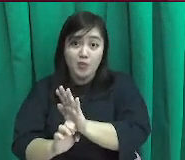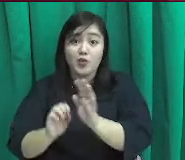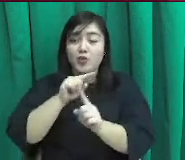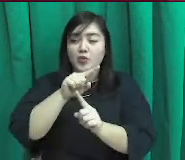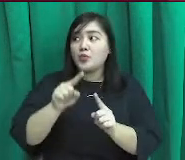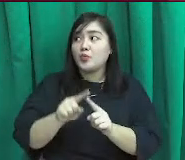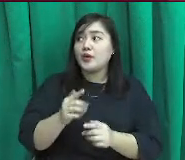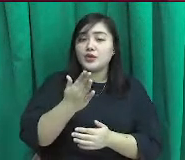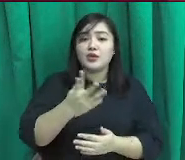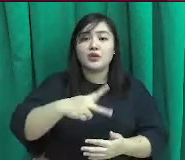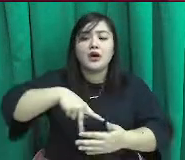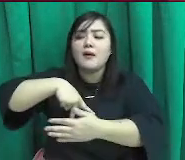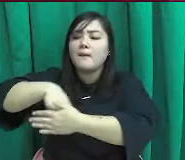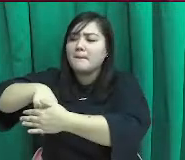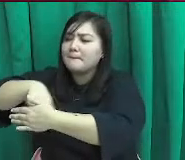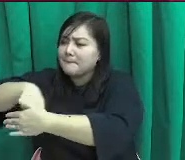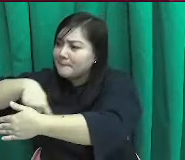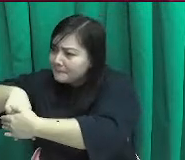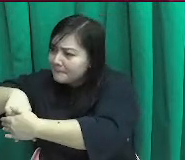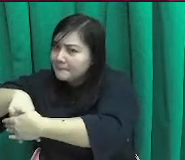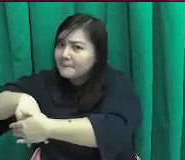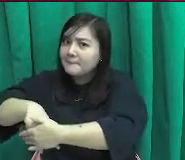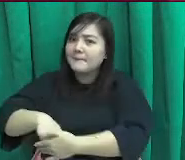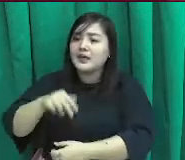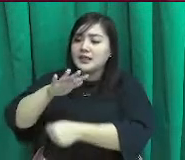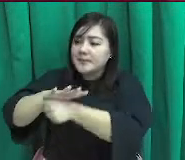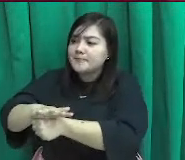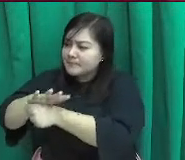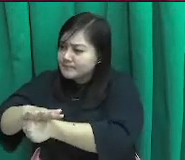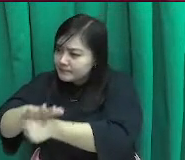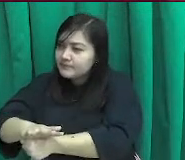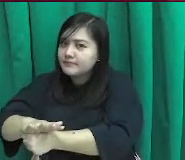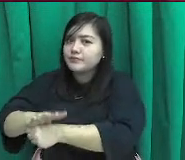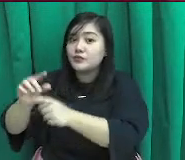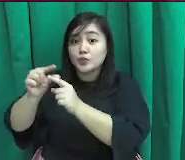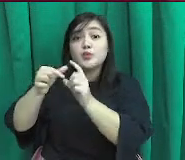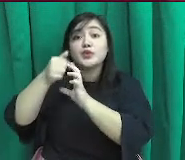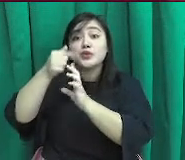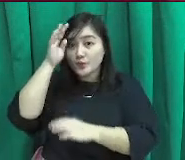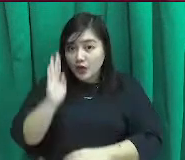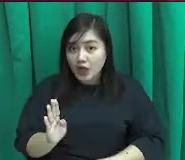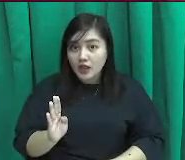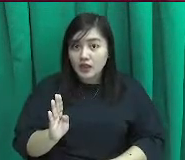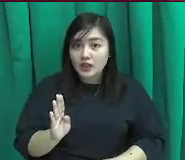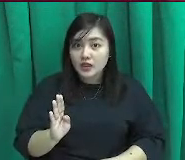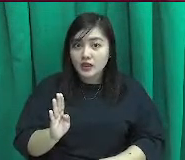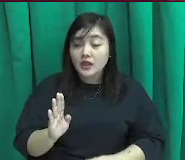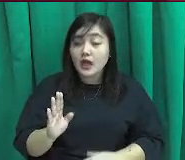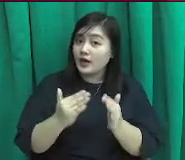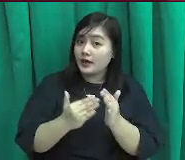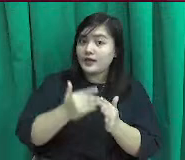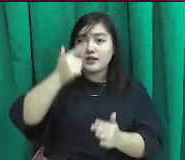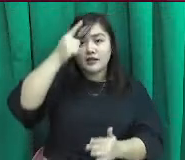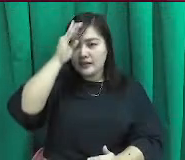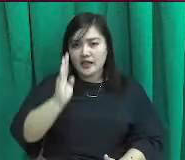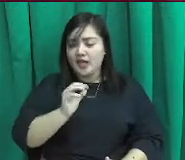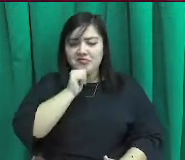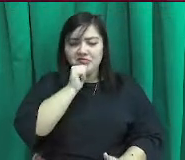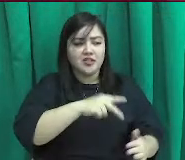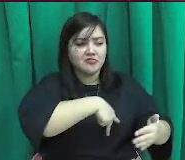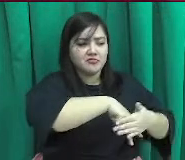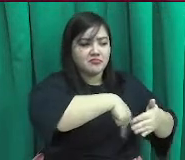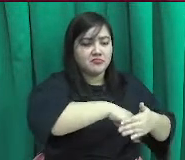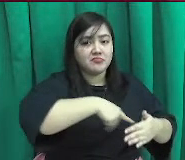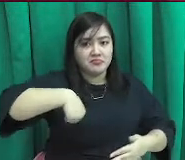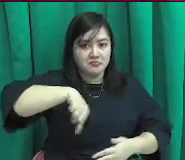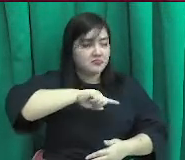Yep. You see? Kasi mga kapatid, babalik tayo sa Diyos. Ang Diyos ay hindi namimilit. You see, amen. Ibinibigay lang sa atin ng Diyos yung